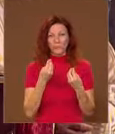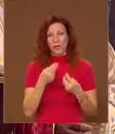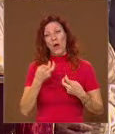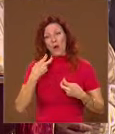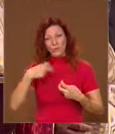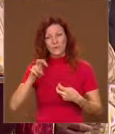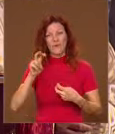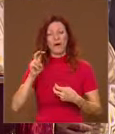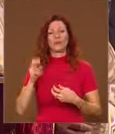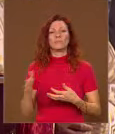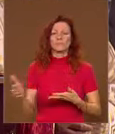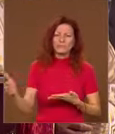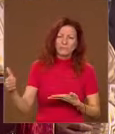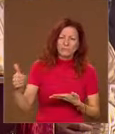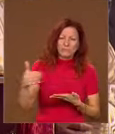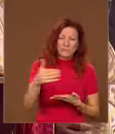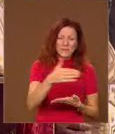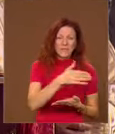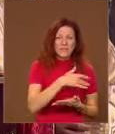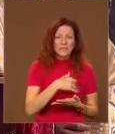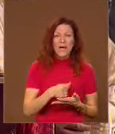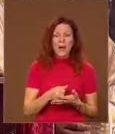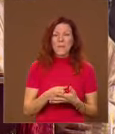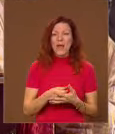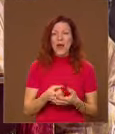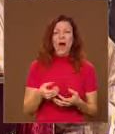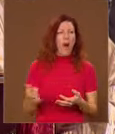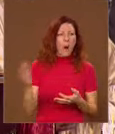както заповяда, и още място има.